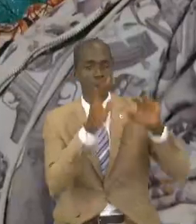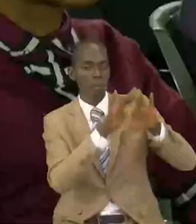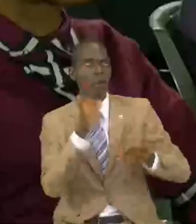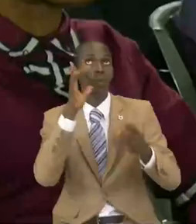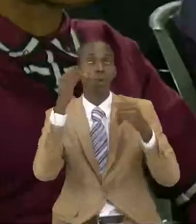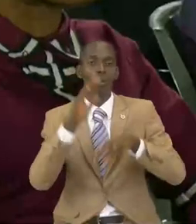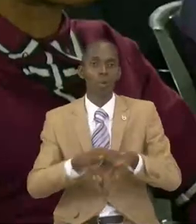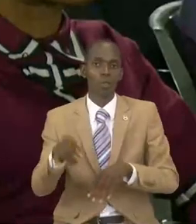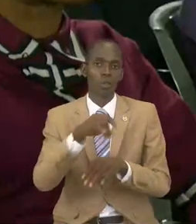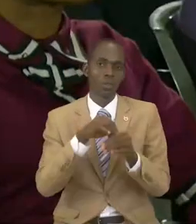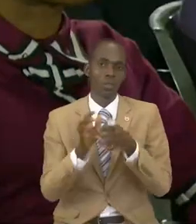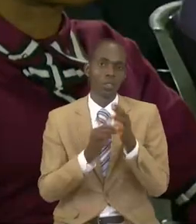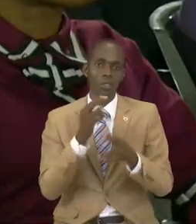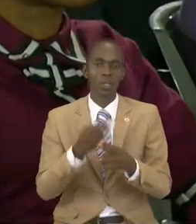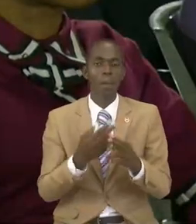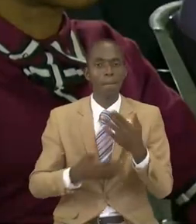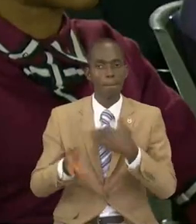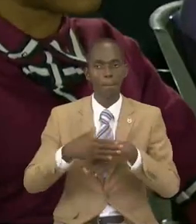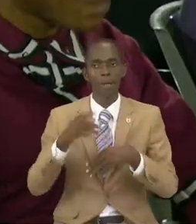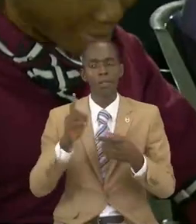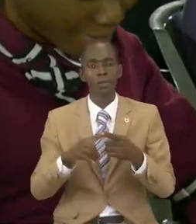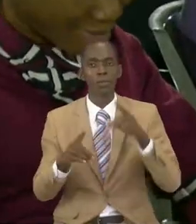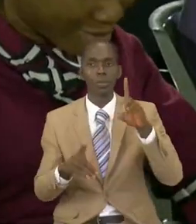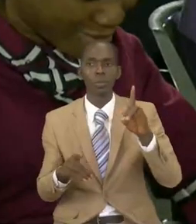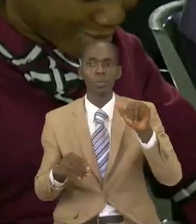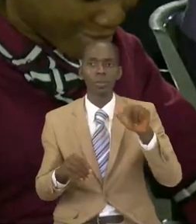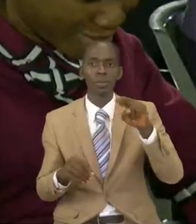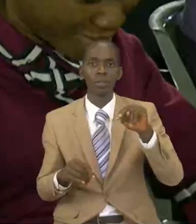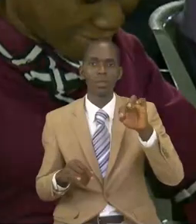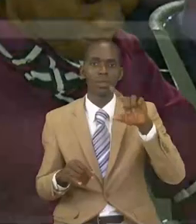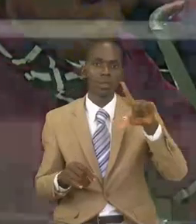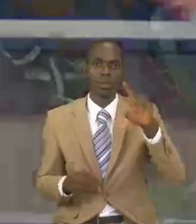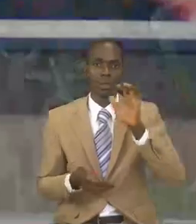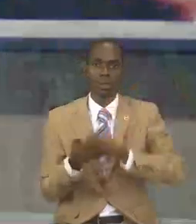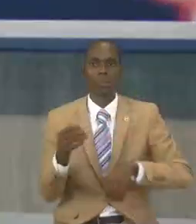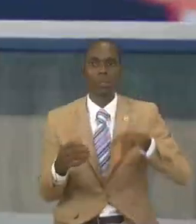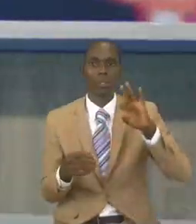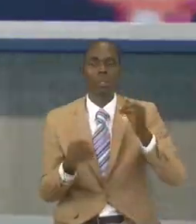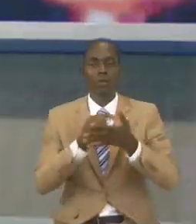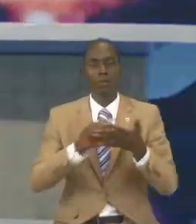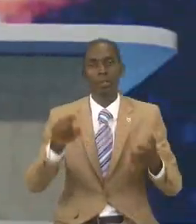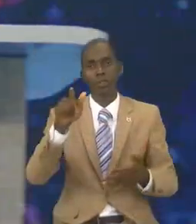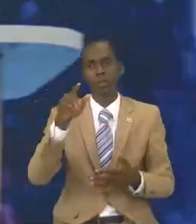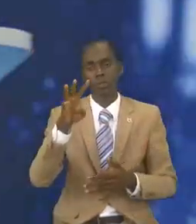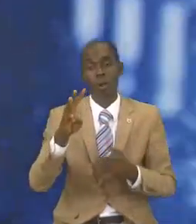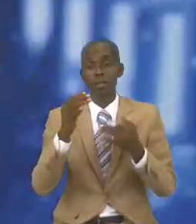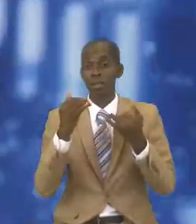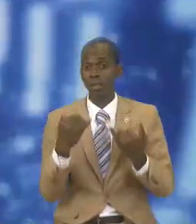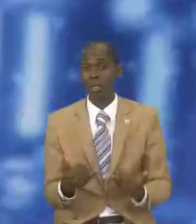viendra. Revenons à Daniel au chapitre 9. Lisons le verset